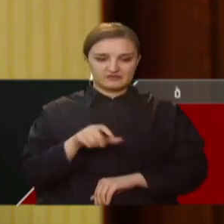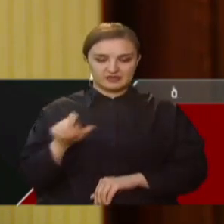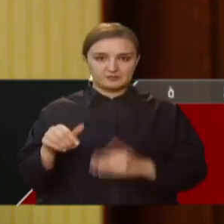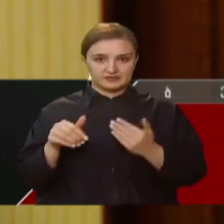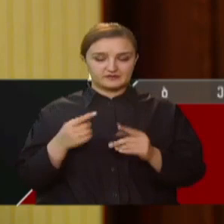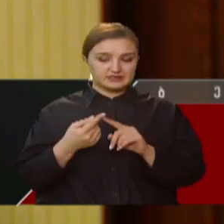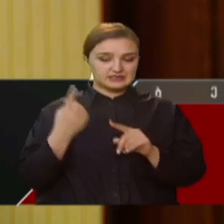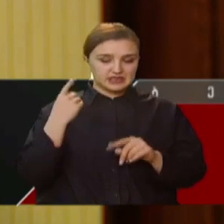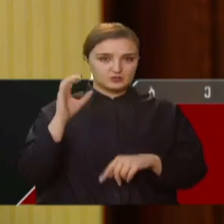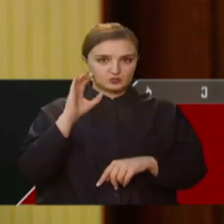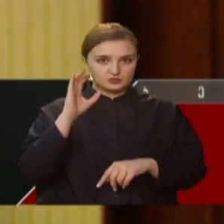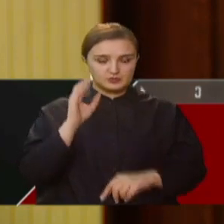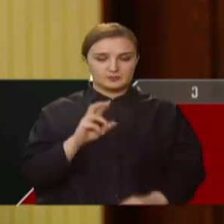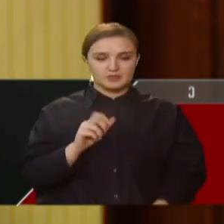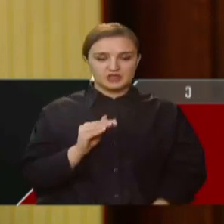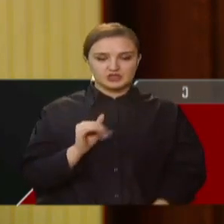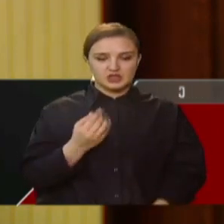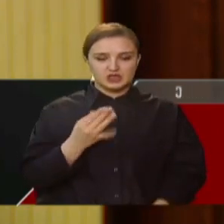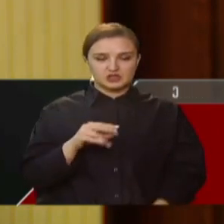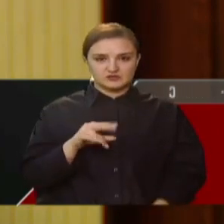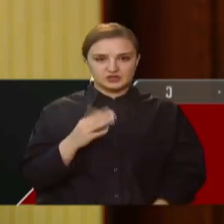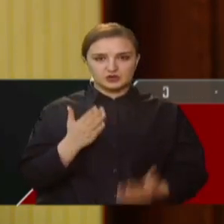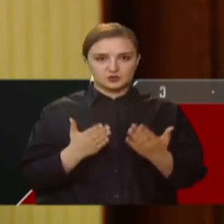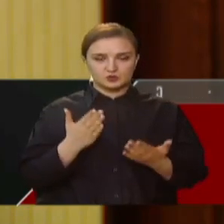წაღან მოისმინეთ იგივე ლევან ბეჟაშვილი იქნება ეს თუ